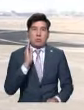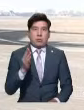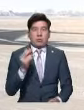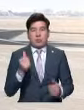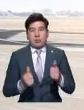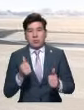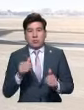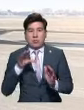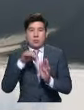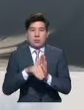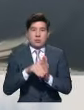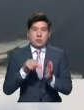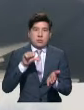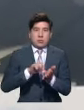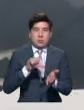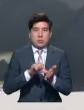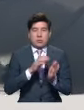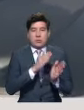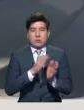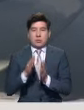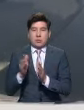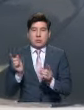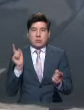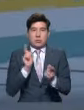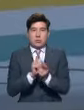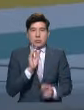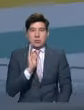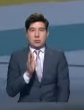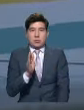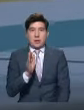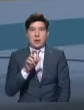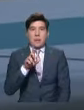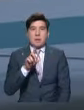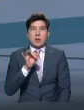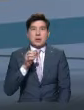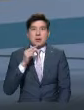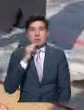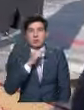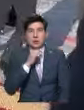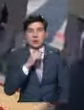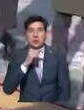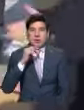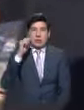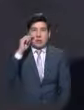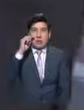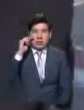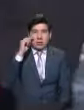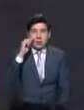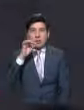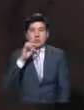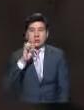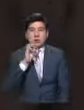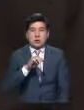ашылу рәсіміне қатысып, бірқатар кездесу өткізеді. Аталған іс-шараға Беларусь, Қырғызстан, Тәжікстан және Өзбекстан президенттері